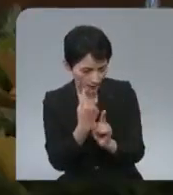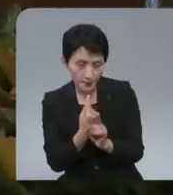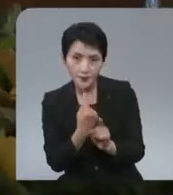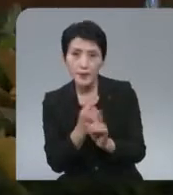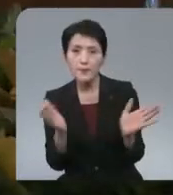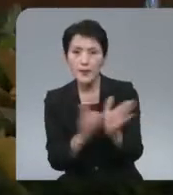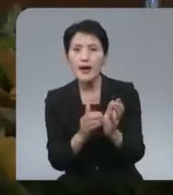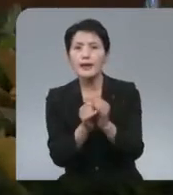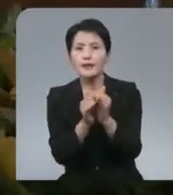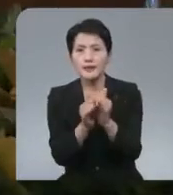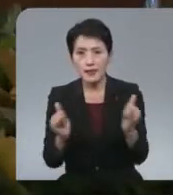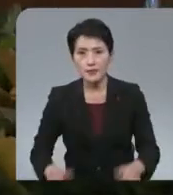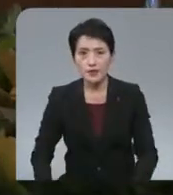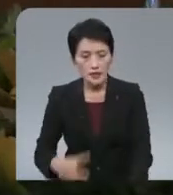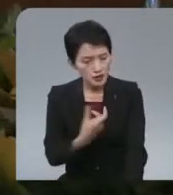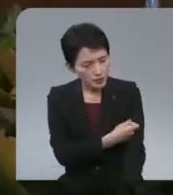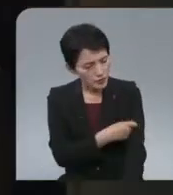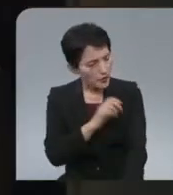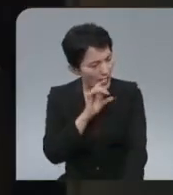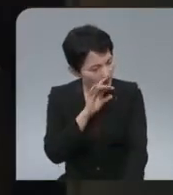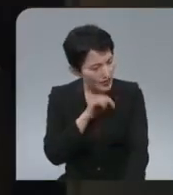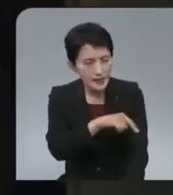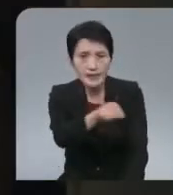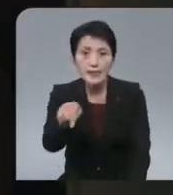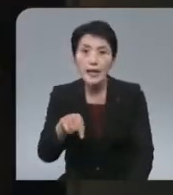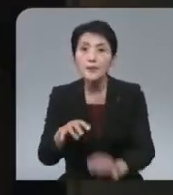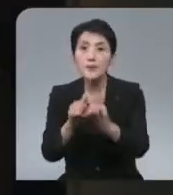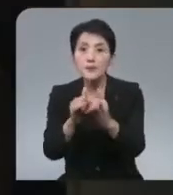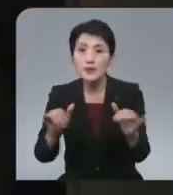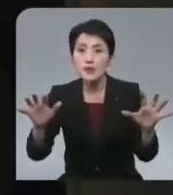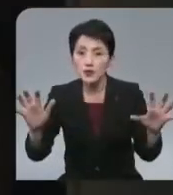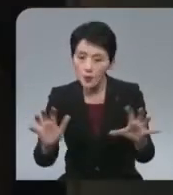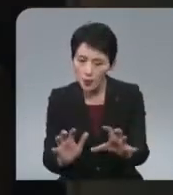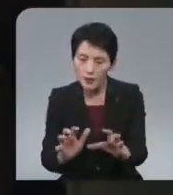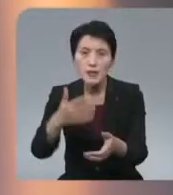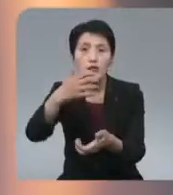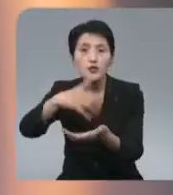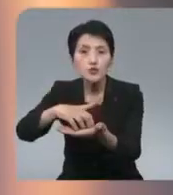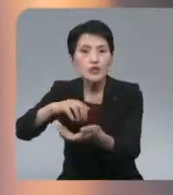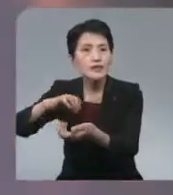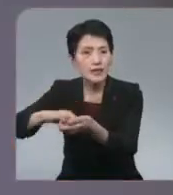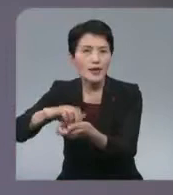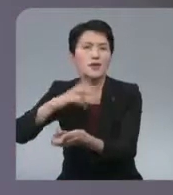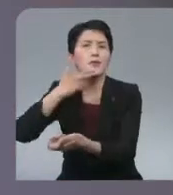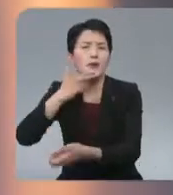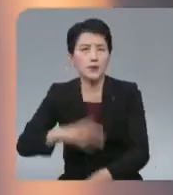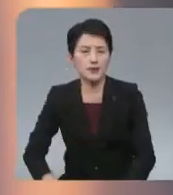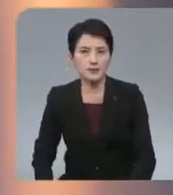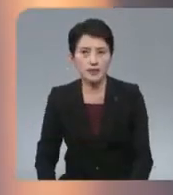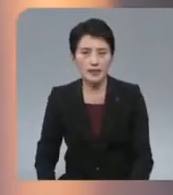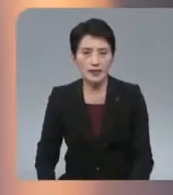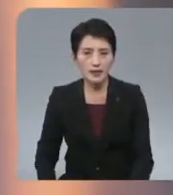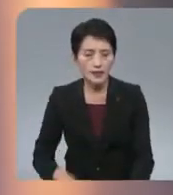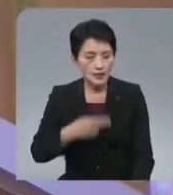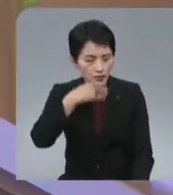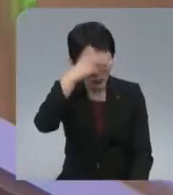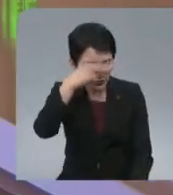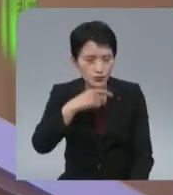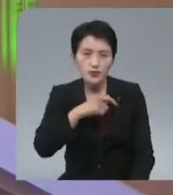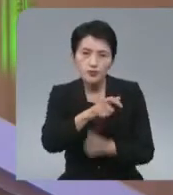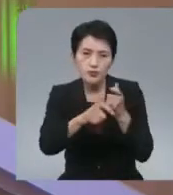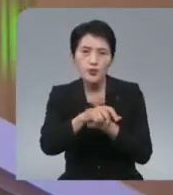emporter peuvent être un plus dans la jauge des quatre personnes limitées c'est qu'ils ont la confirmation d'un test pcr